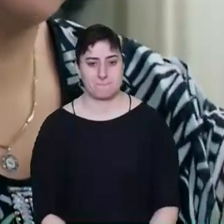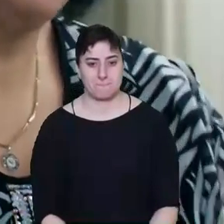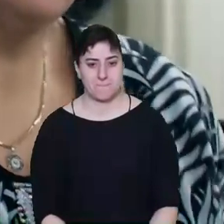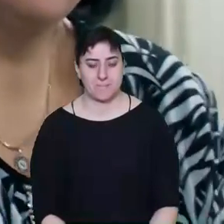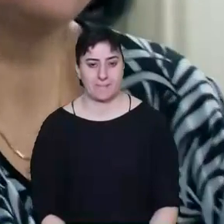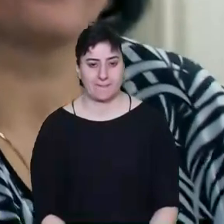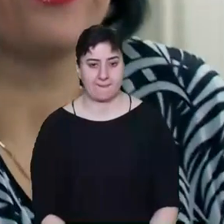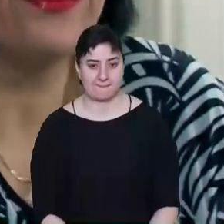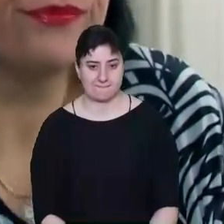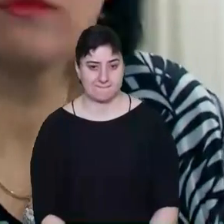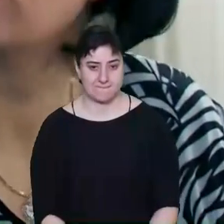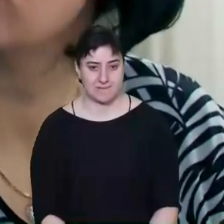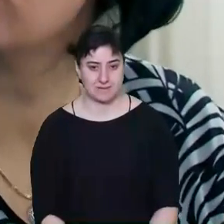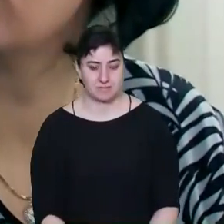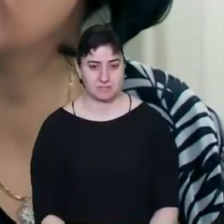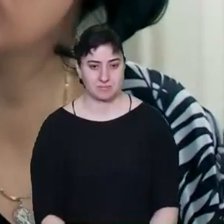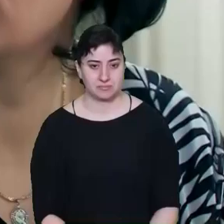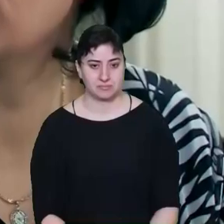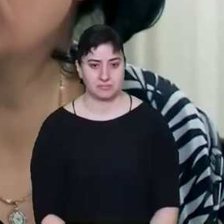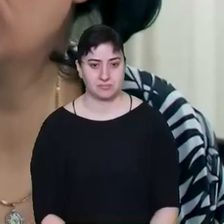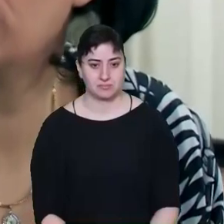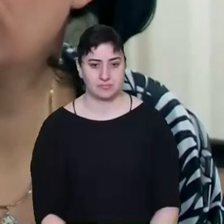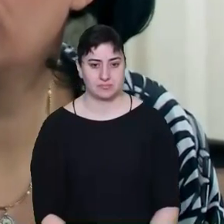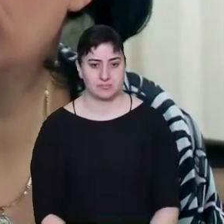Koltuğun ucuna doğru kayıp iyice yaklaştı kafesi.